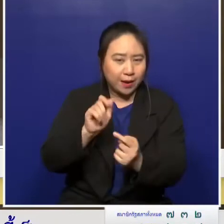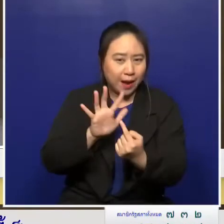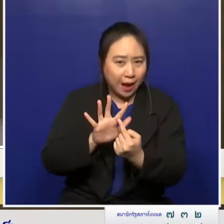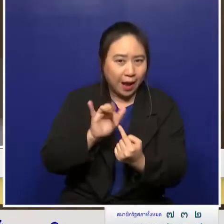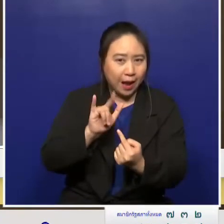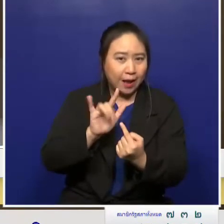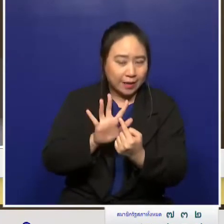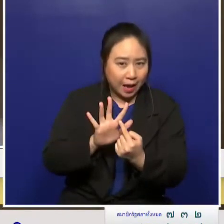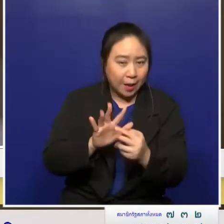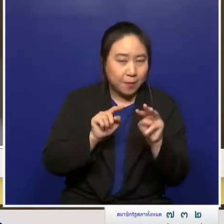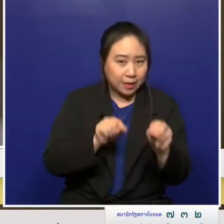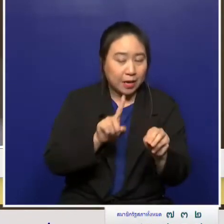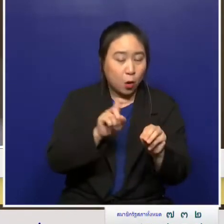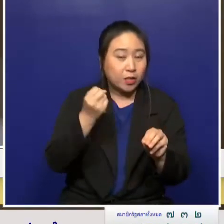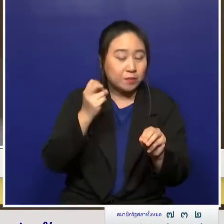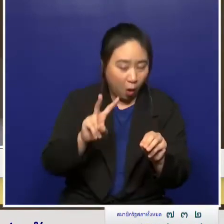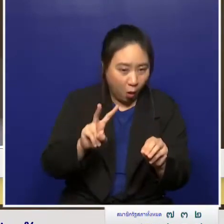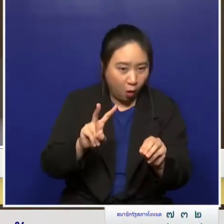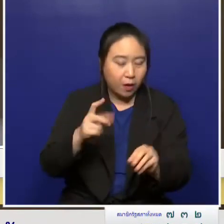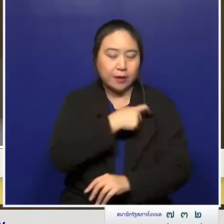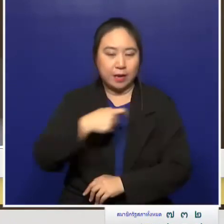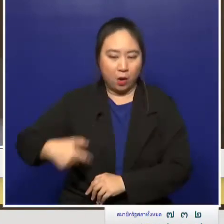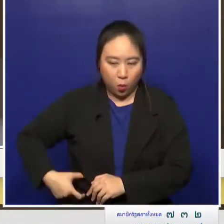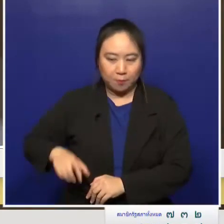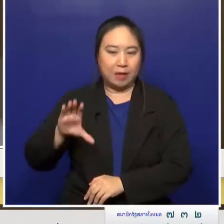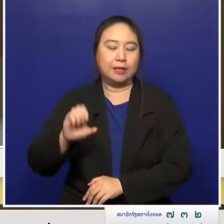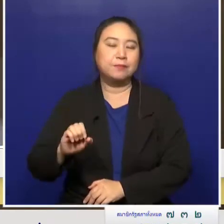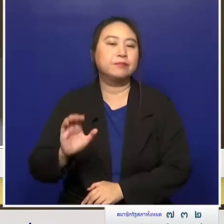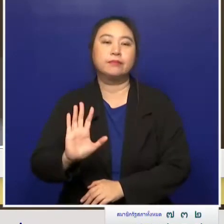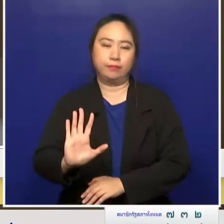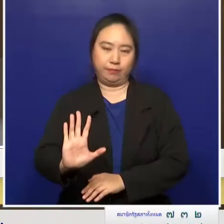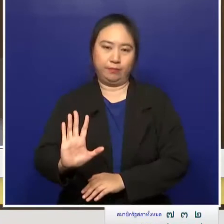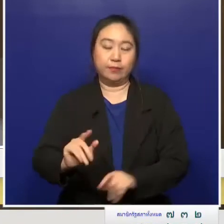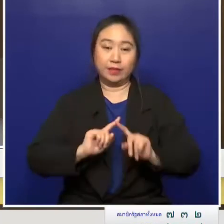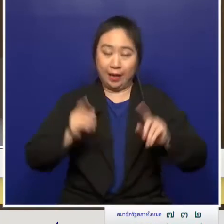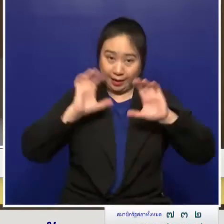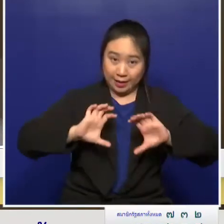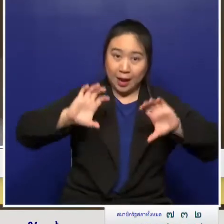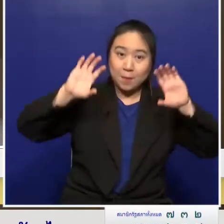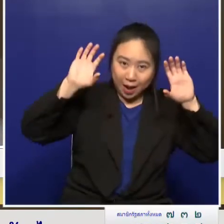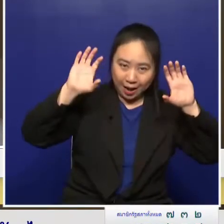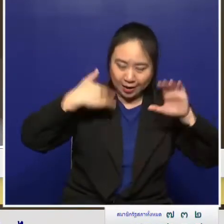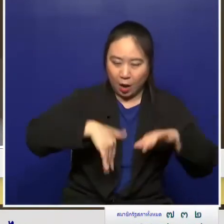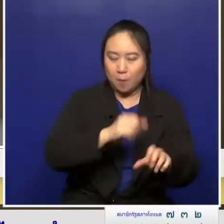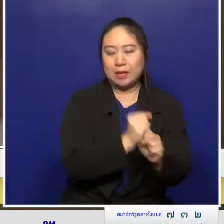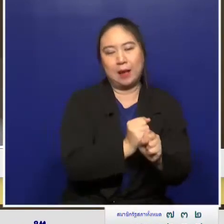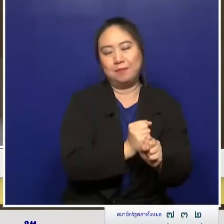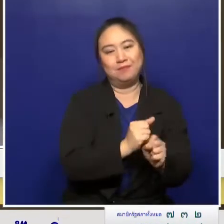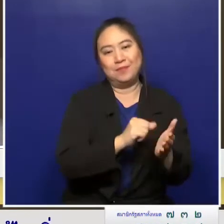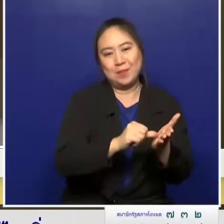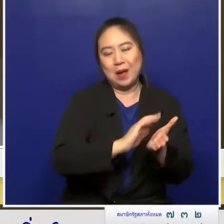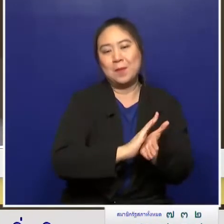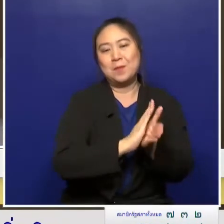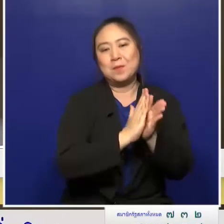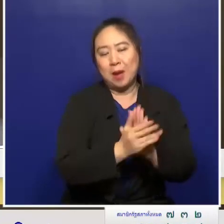า112เพียงแต่รัฐบาลยังไม่นำไปประยุกต์หรือนำไปปรับ